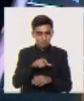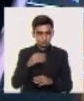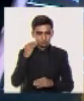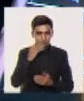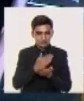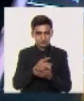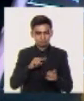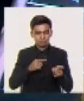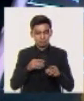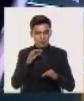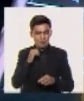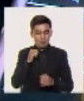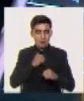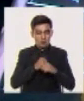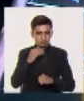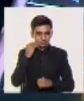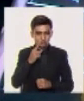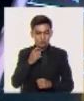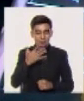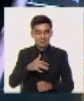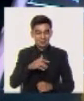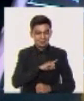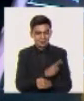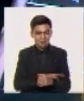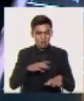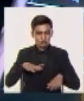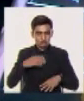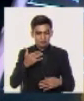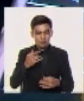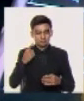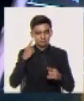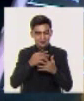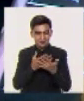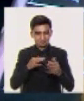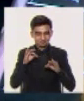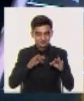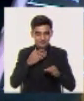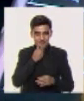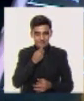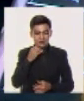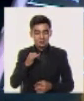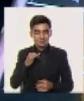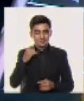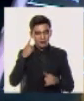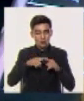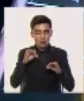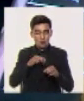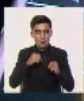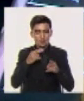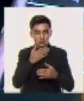Мощный турбодвигатель, 150 лошадиных сил, обновленный интерьер и экстерьер. Современные технологии комфорта и